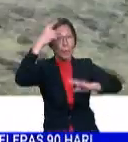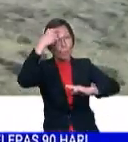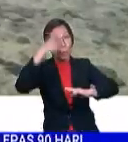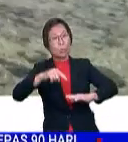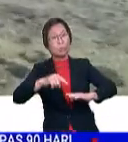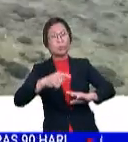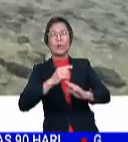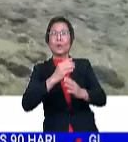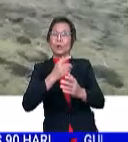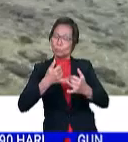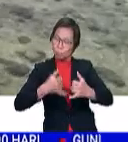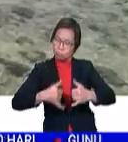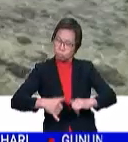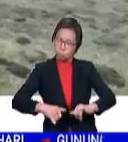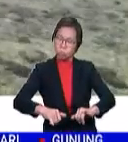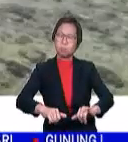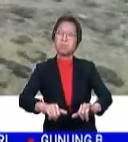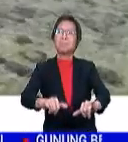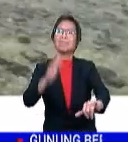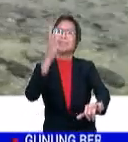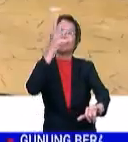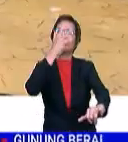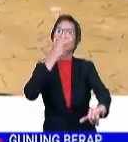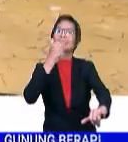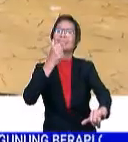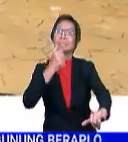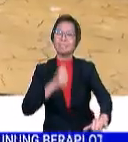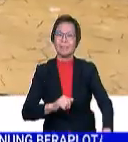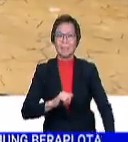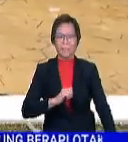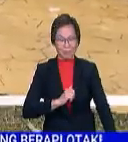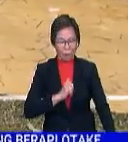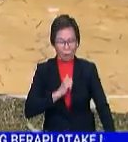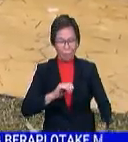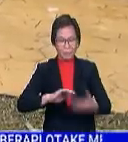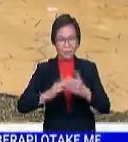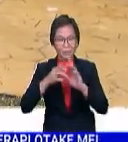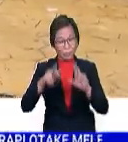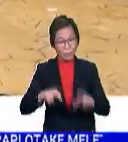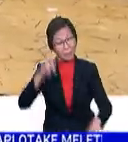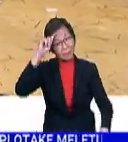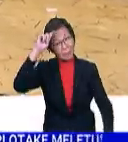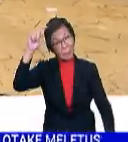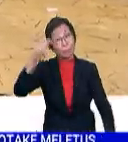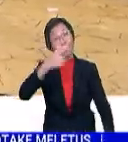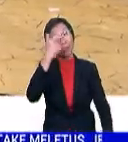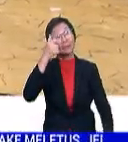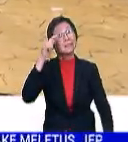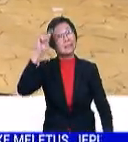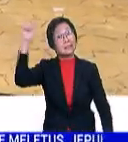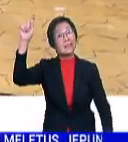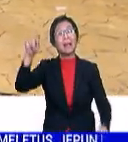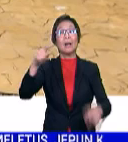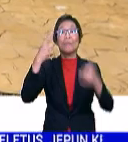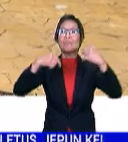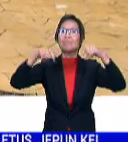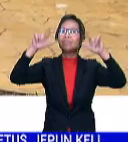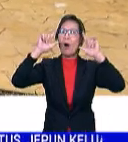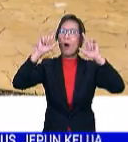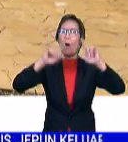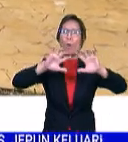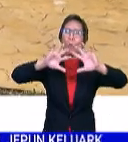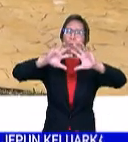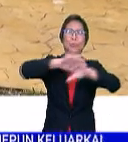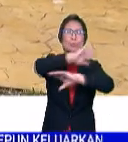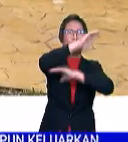bagi mengekalkannya. Saya bangga jadi rakyat Terengganu sebab Terengganu ni macam terkenal di